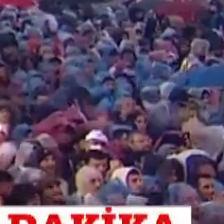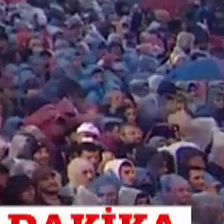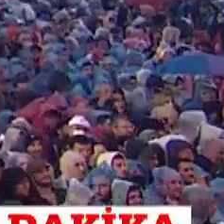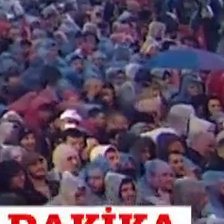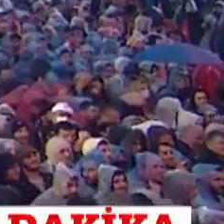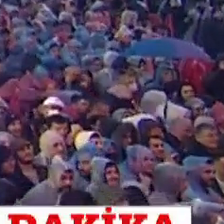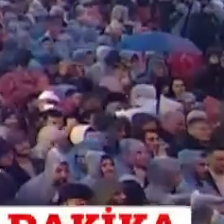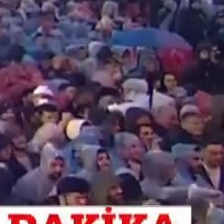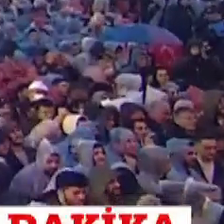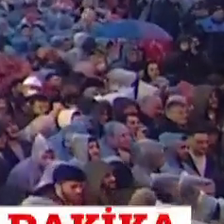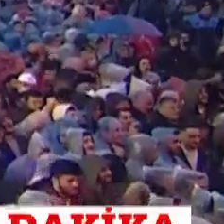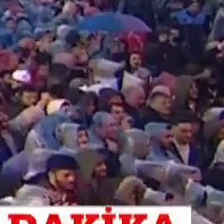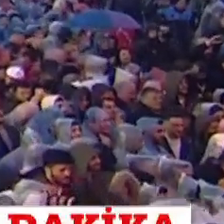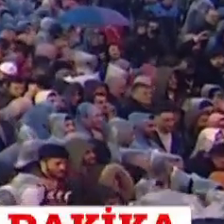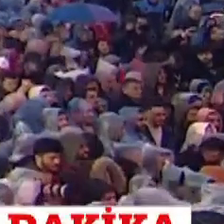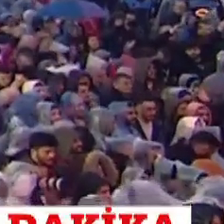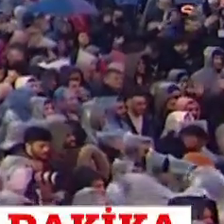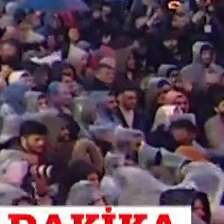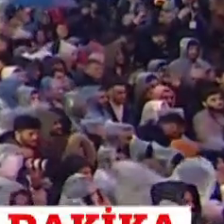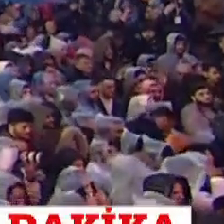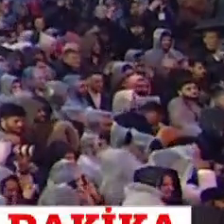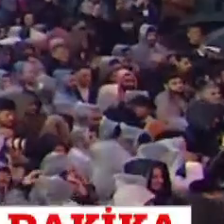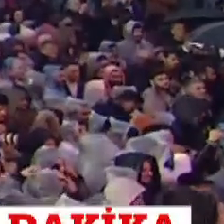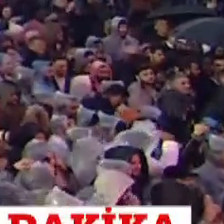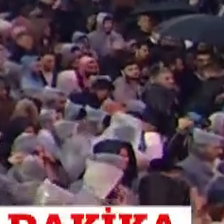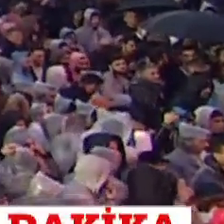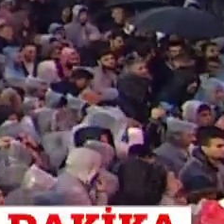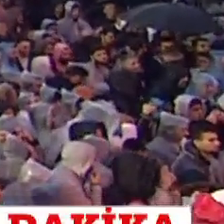güzel dualarınızı kabul etsin.